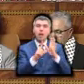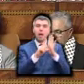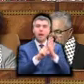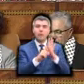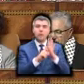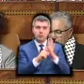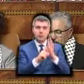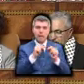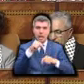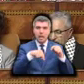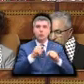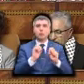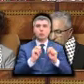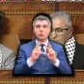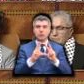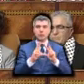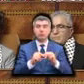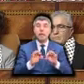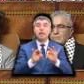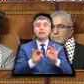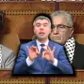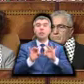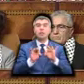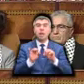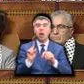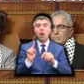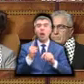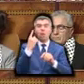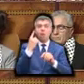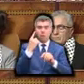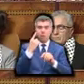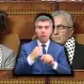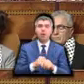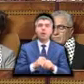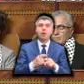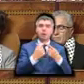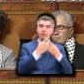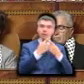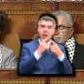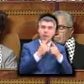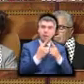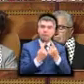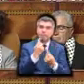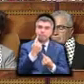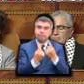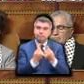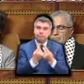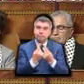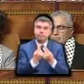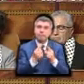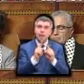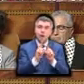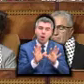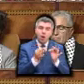الوزير. سيد الوزير، كانت هناك استراتيجية وطنية أولى ولم تجد ولم تنحو إلى المقصود